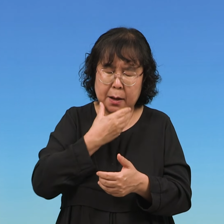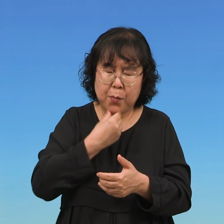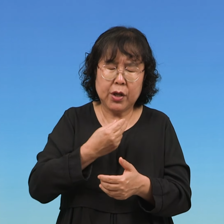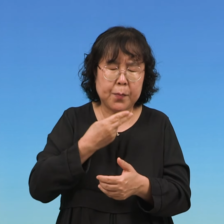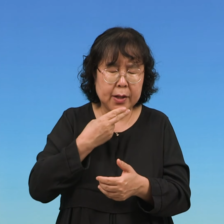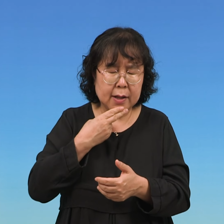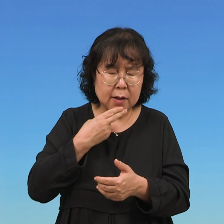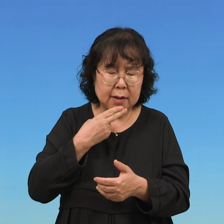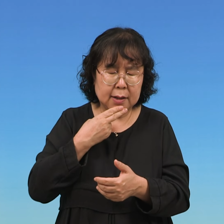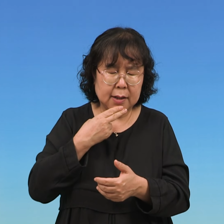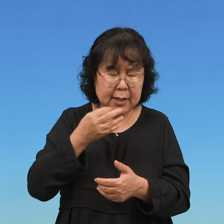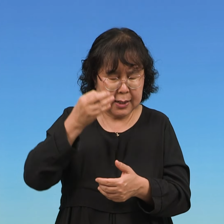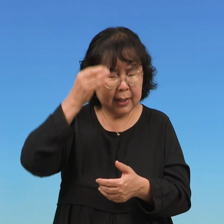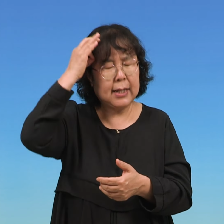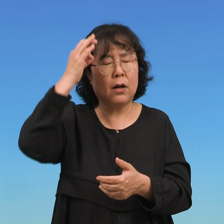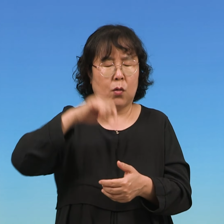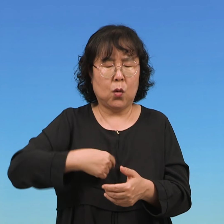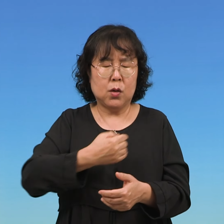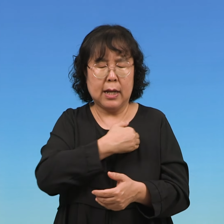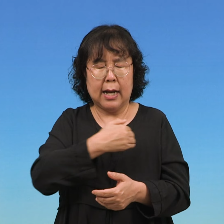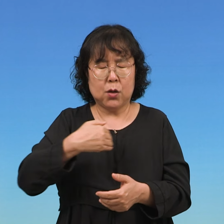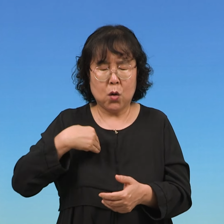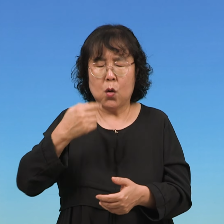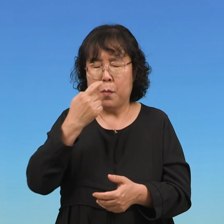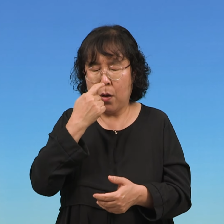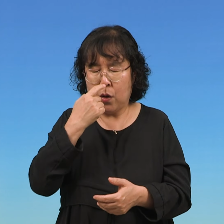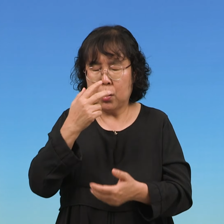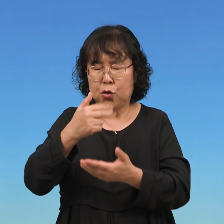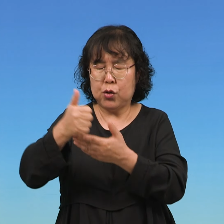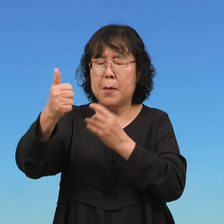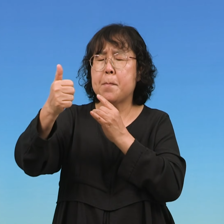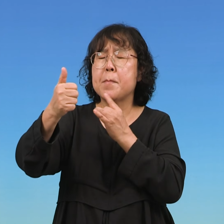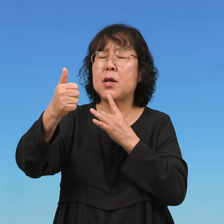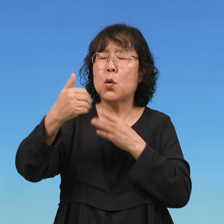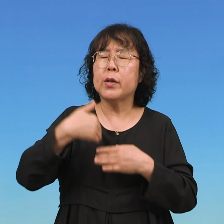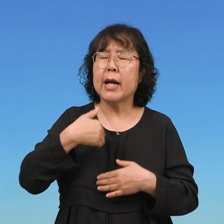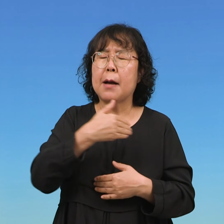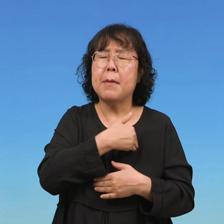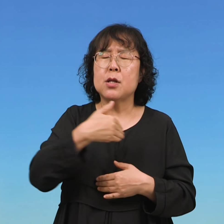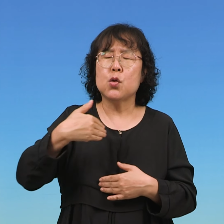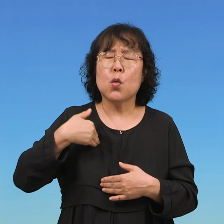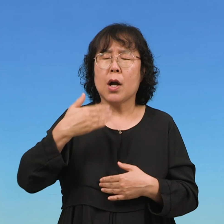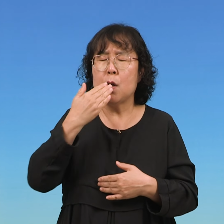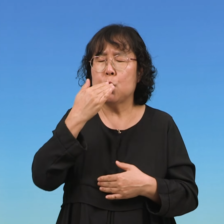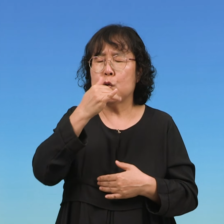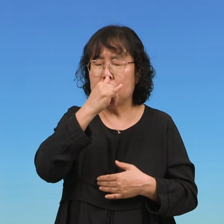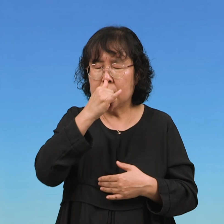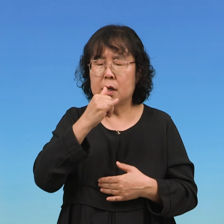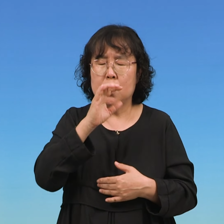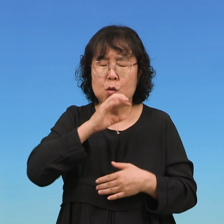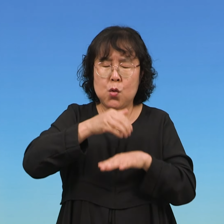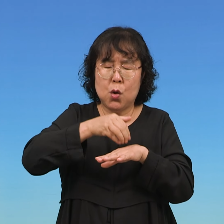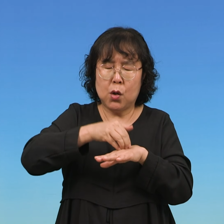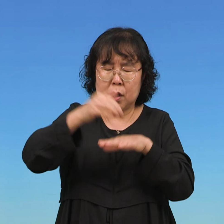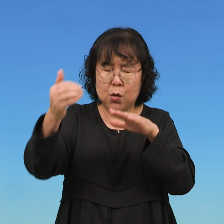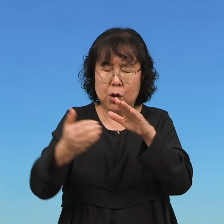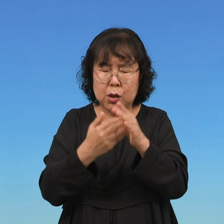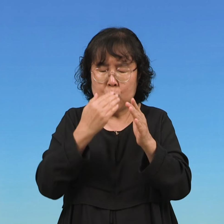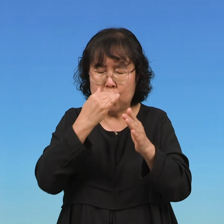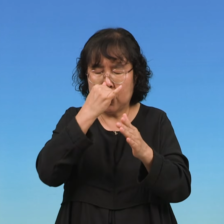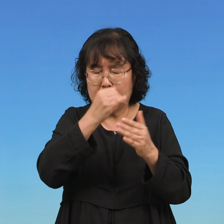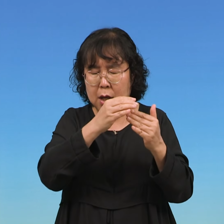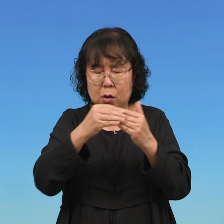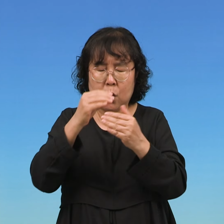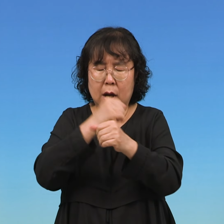깨달아가는 그런 자족을 배워 나가는 그래서 하나님 주님 한 분만으로 만족할 수 있는이 훈련이